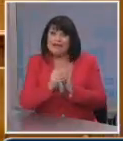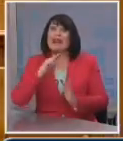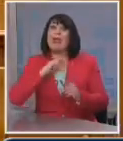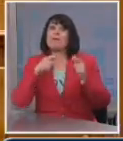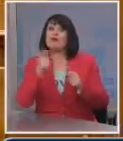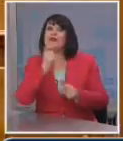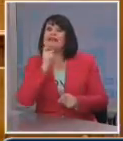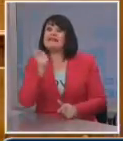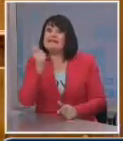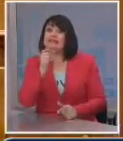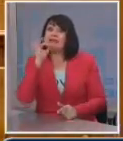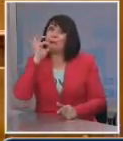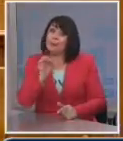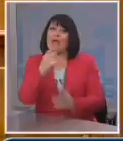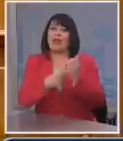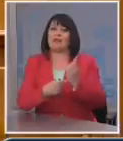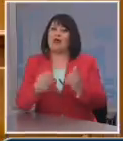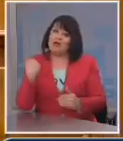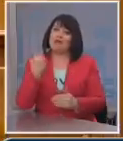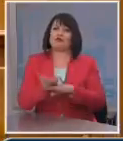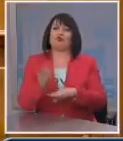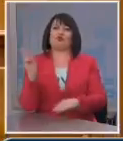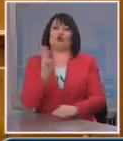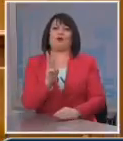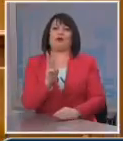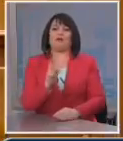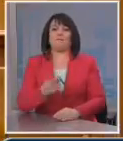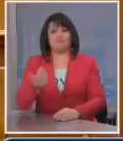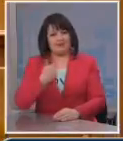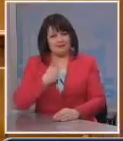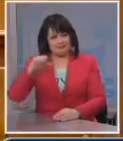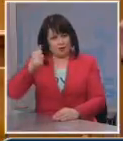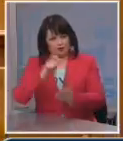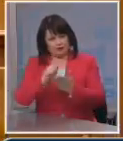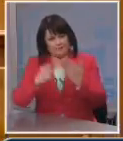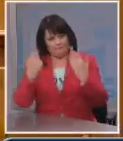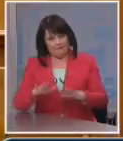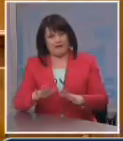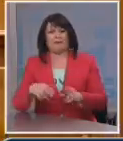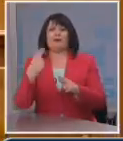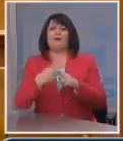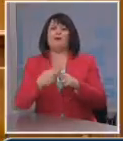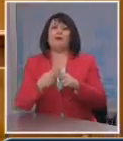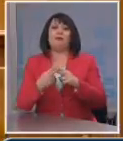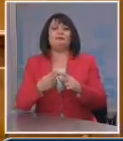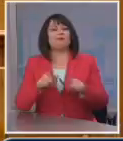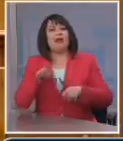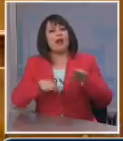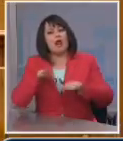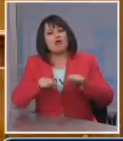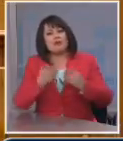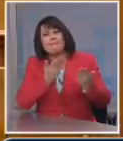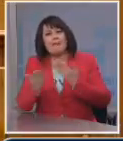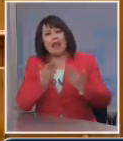συντάξεις. Είχαμε καταφέρει μάλιστα και είχαμε συντάξει την πρώτη και μοναδική αξιόπιστη αναλογική μελέτη, η